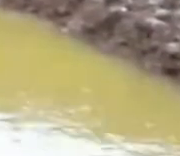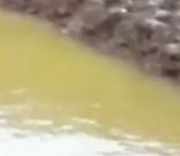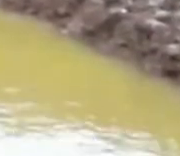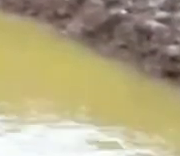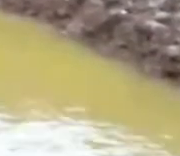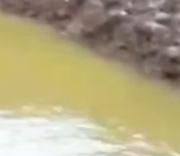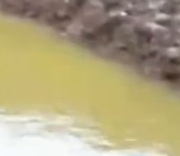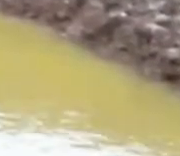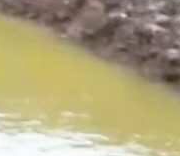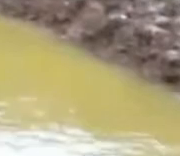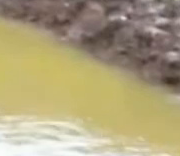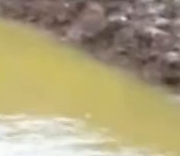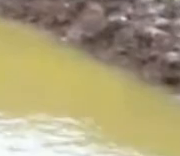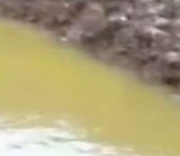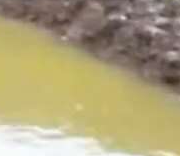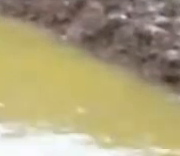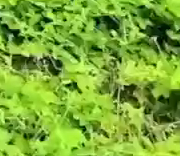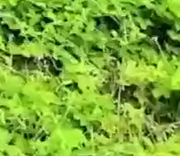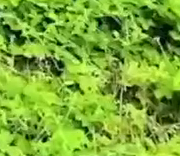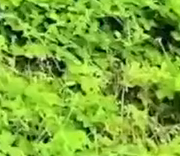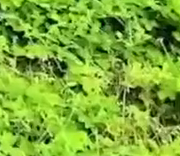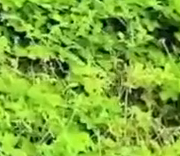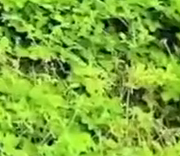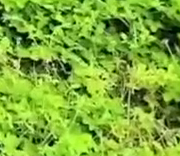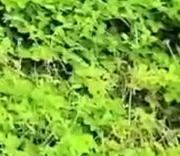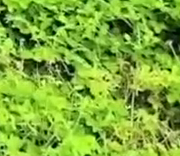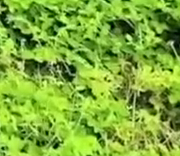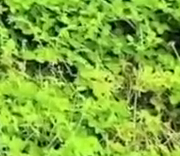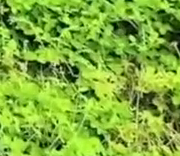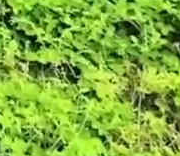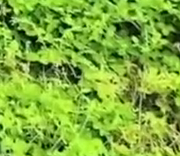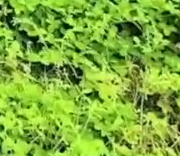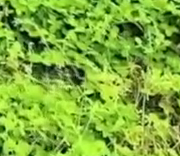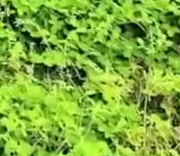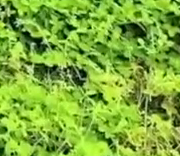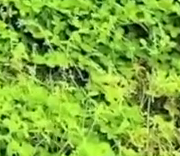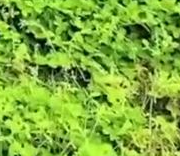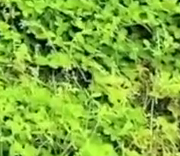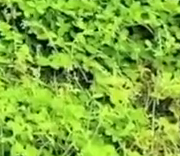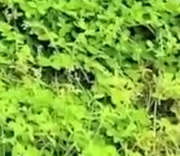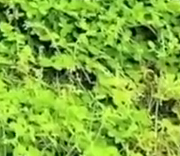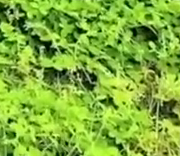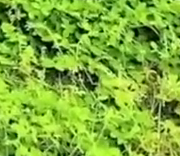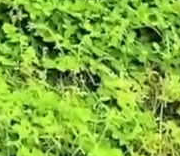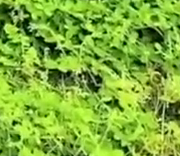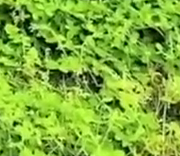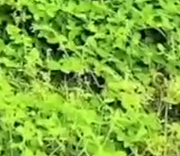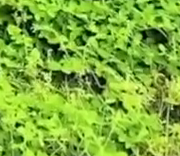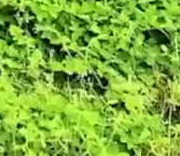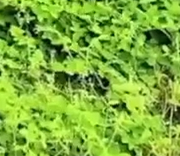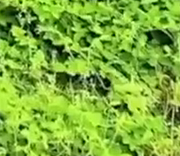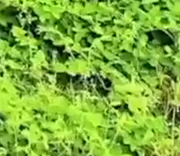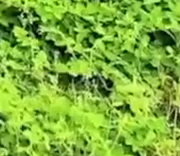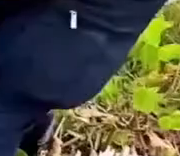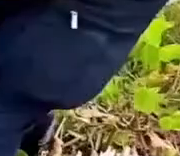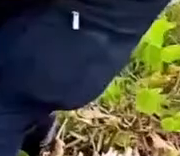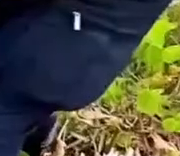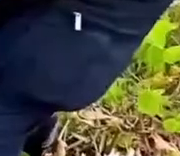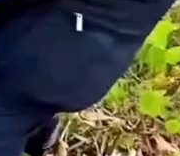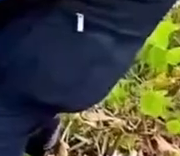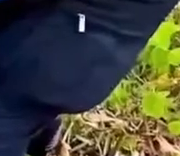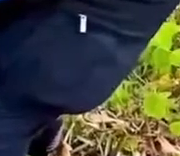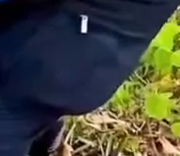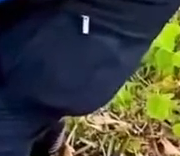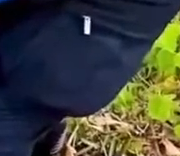harus pola menanam. Pola menanam itu tujuannya untuk sirkulasi angin, Terus untuk rencana ke depan menjadi edukasi